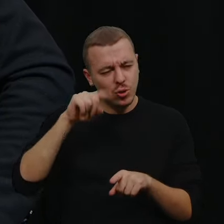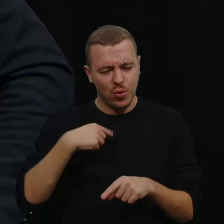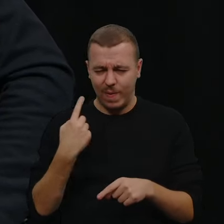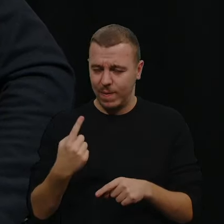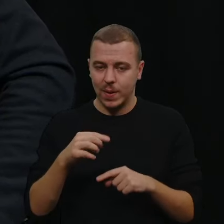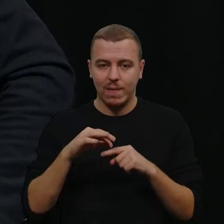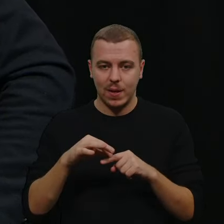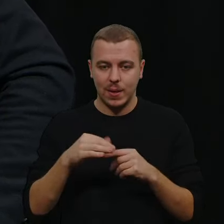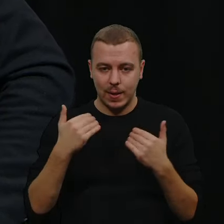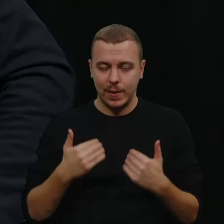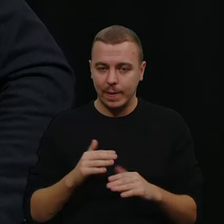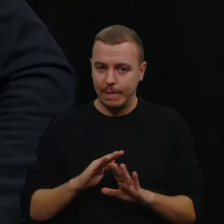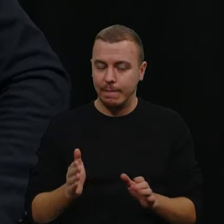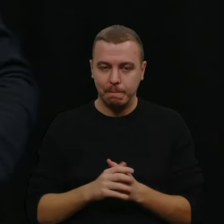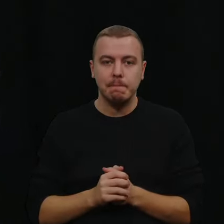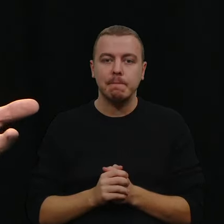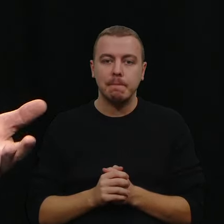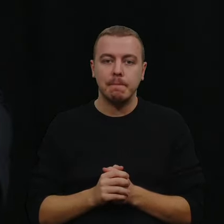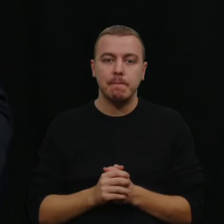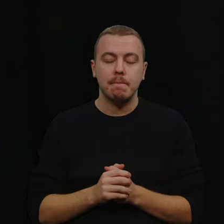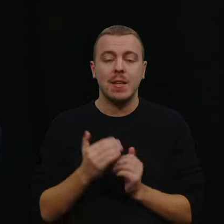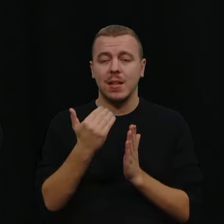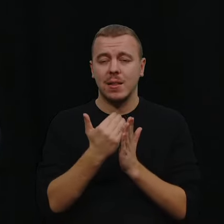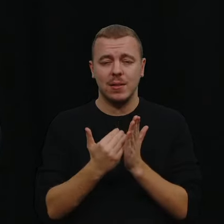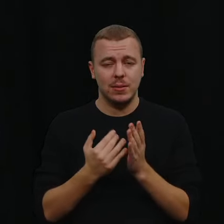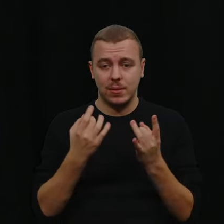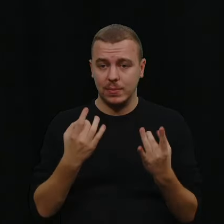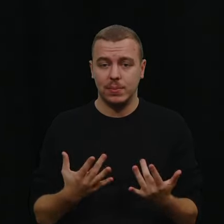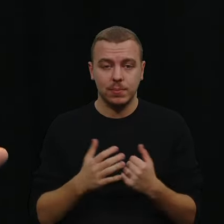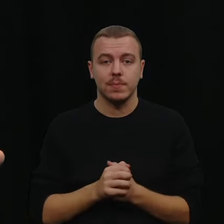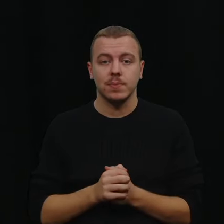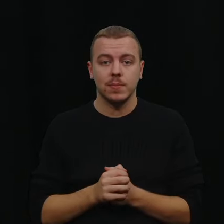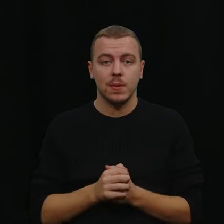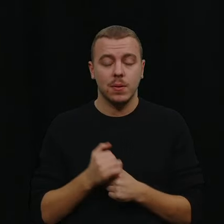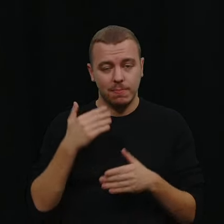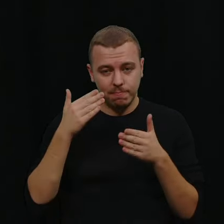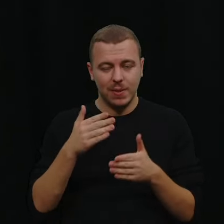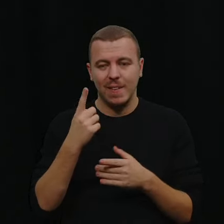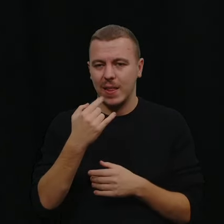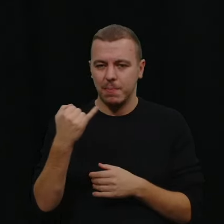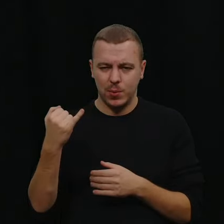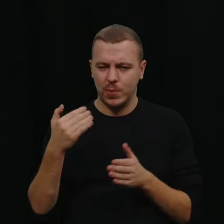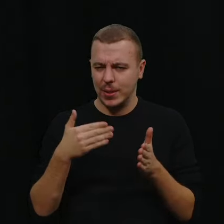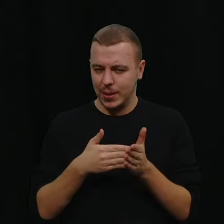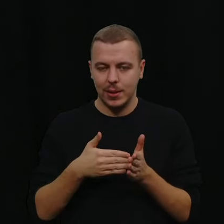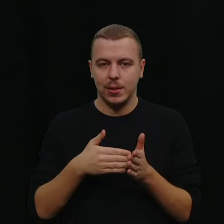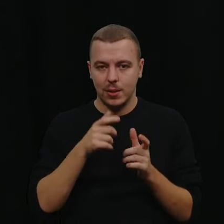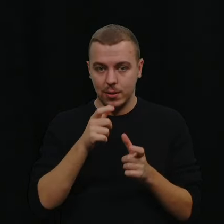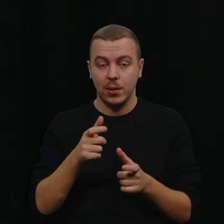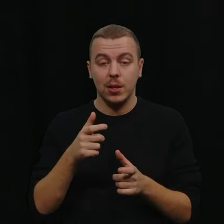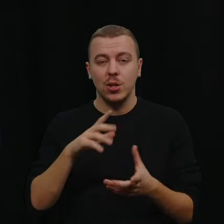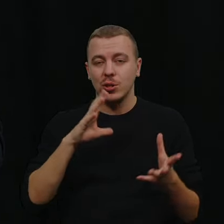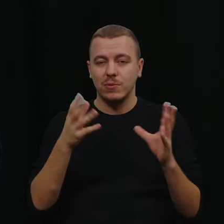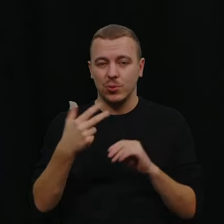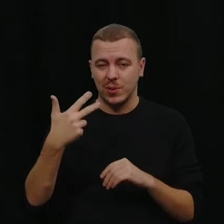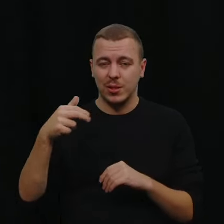tik šios laidos vedėjas. Debatų taisyklės paprastos, orientuojamės į vieną minutę, visos laidos trukmė 30